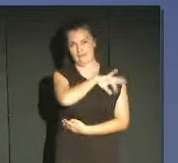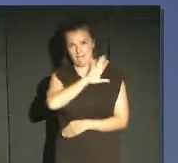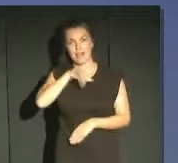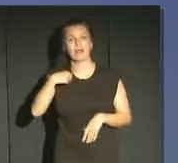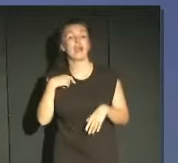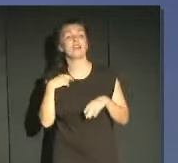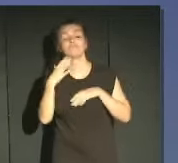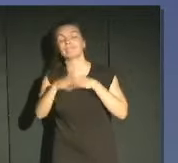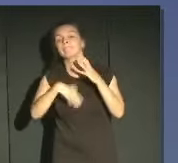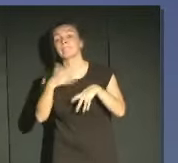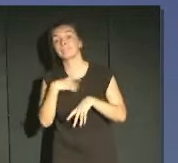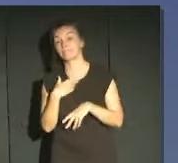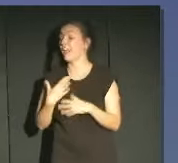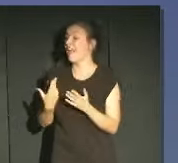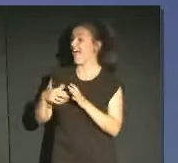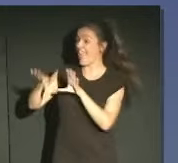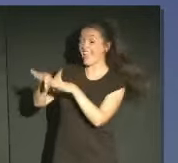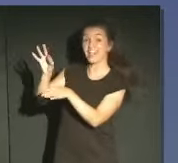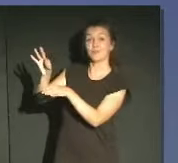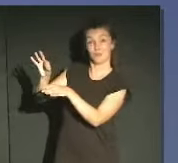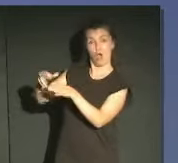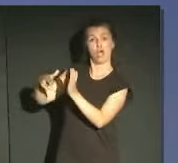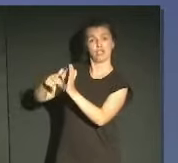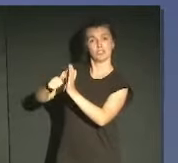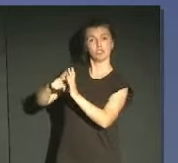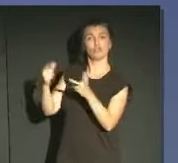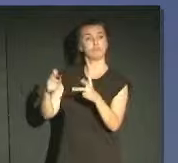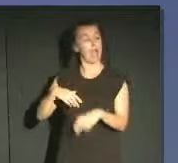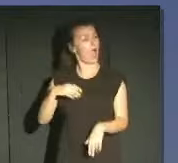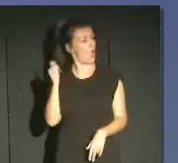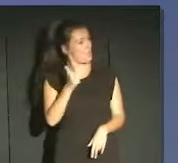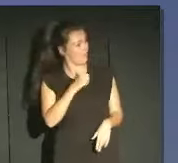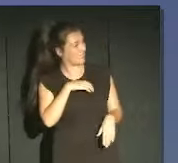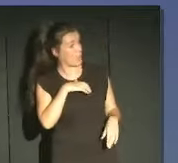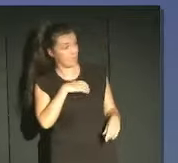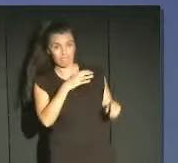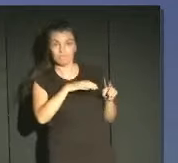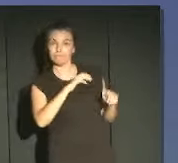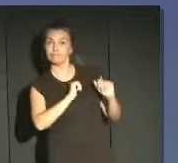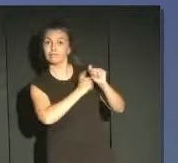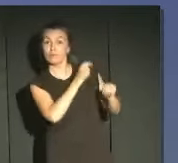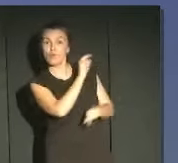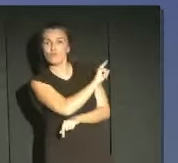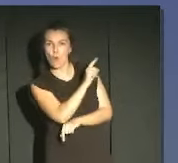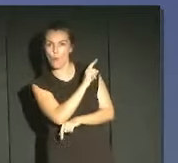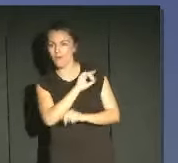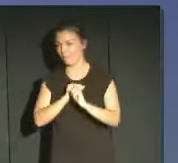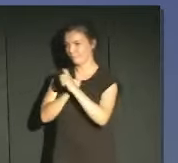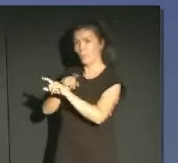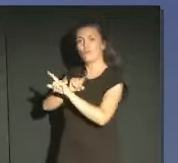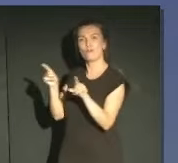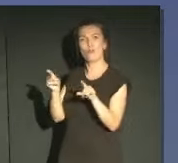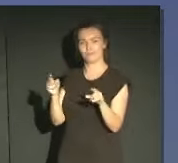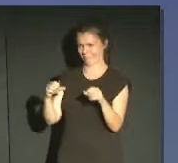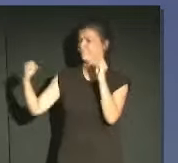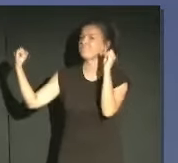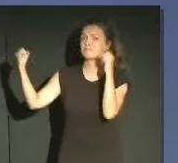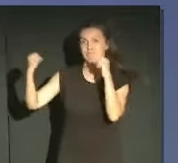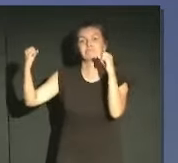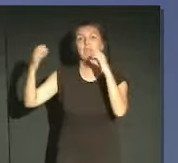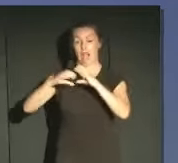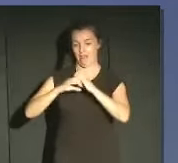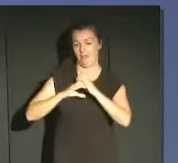petit contrat avec les élus en disant qu'il n'attaqueraient pas la filiale de Veolia et que Veolia n'attaquerait pas les élus et ils sont parti avec des